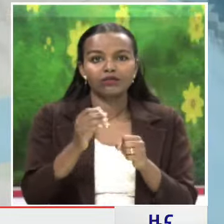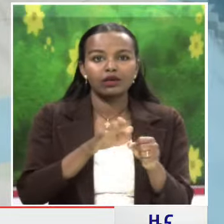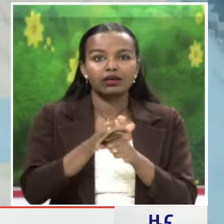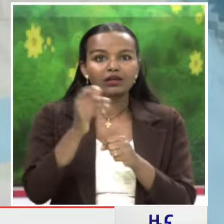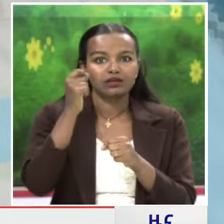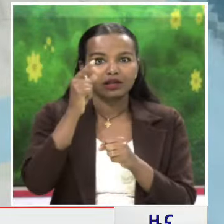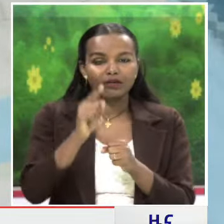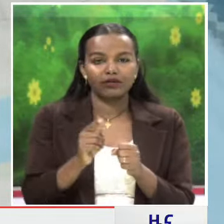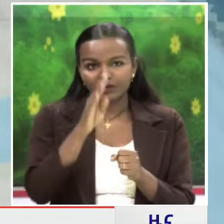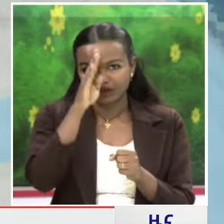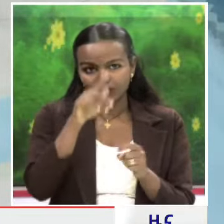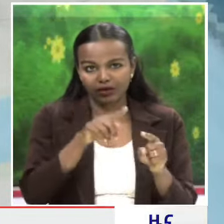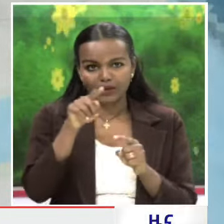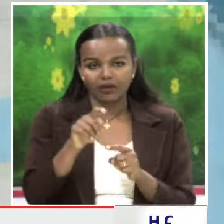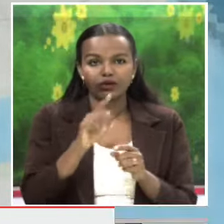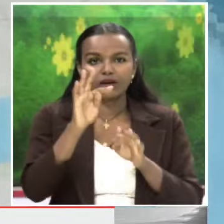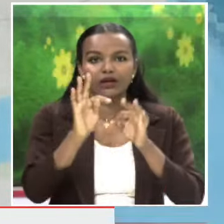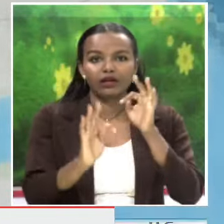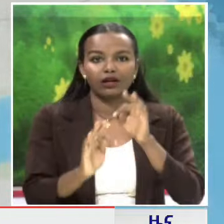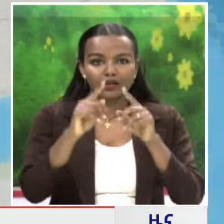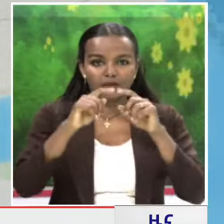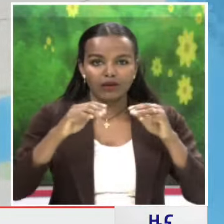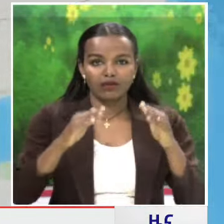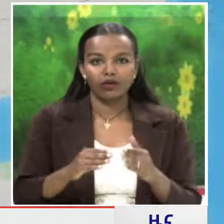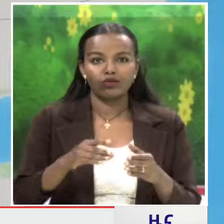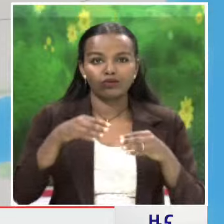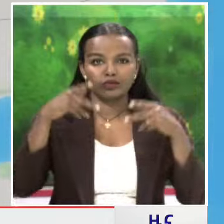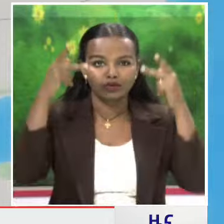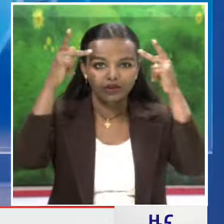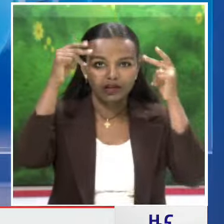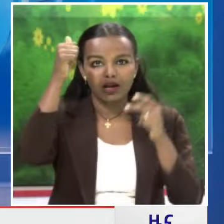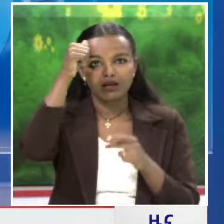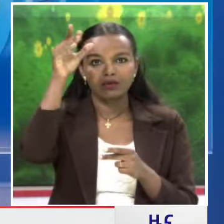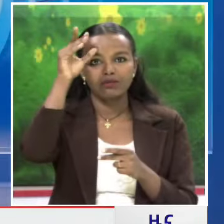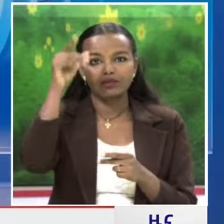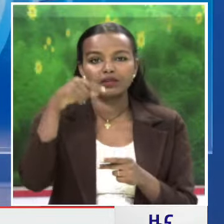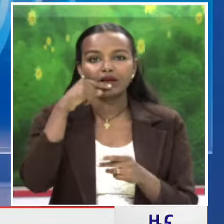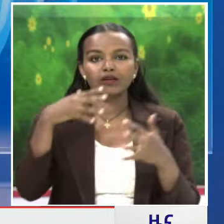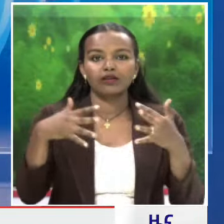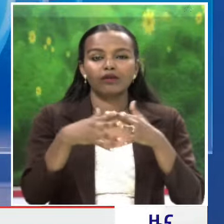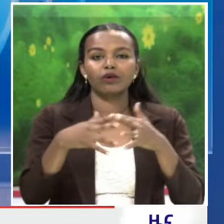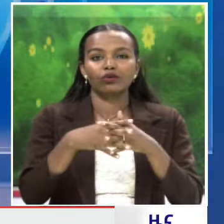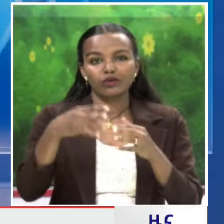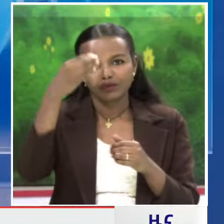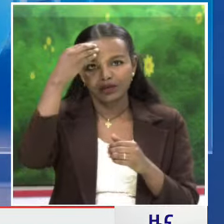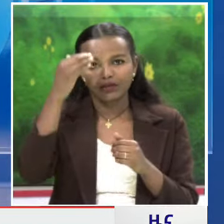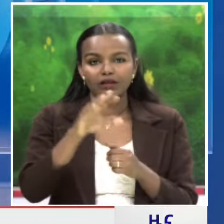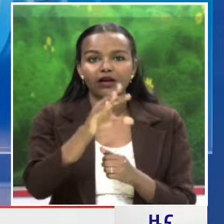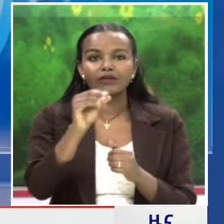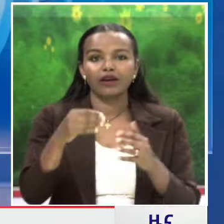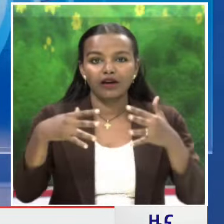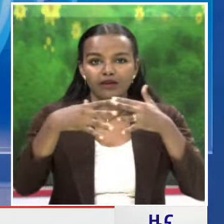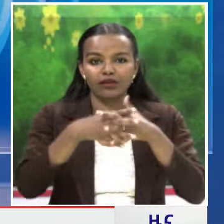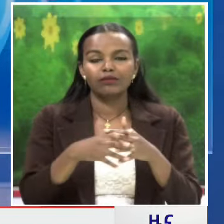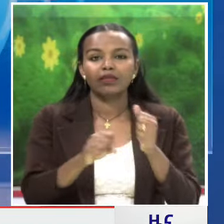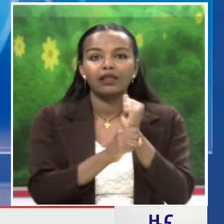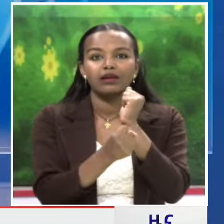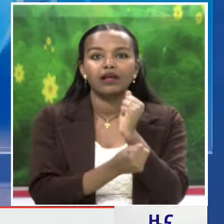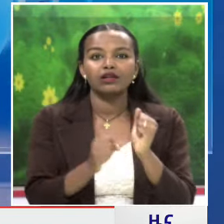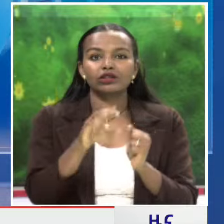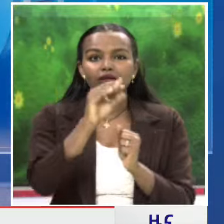መፍጠር እንደሚገባም ነው የታሪክ ተመራማሪው ፕሮፌሰር አደም ካሚል የተናገሩት። የተባበሩት መንግስታትን መስራች ነች። አፍሪካ ህብረትን መስርታለች።